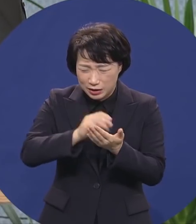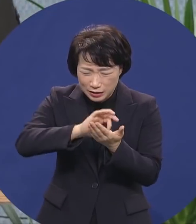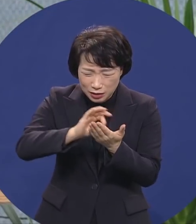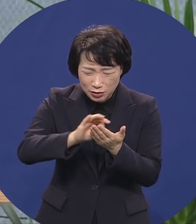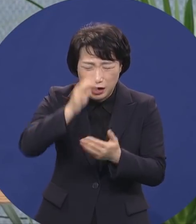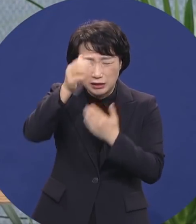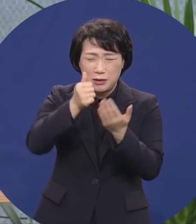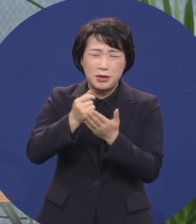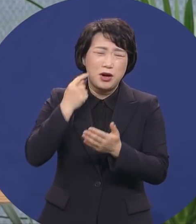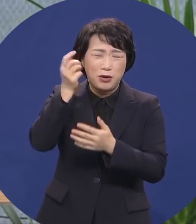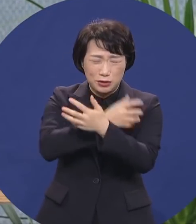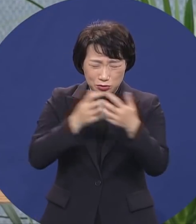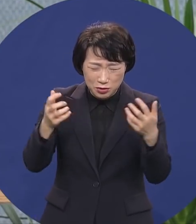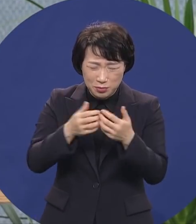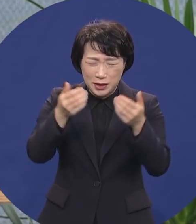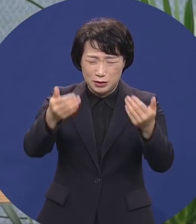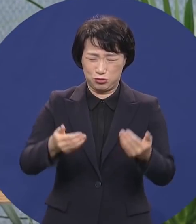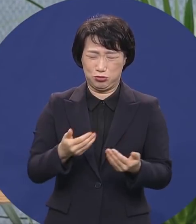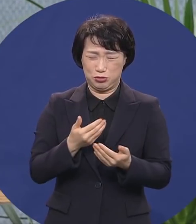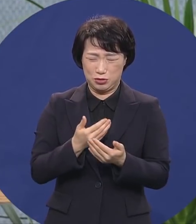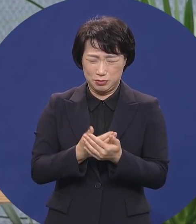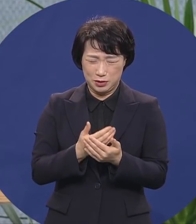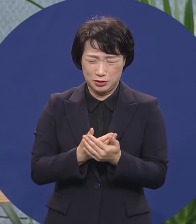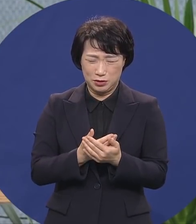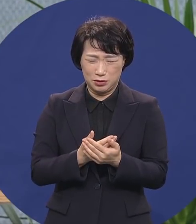하나님의 영광이 가득하게 하옵소서.